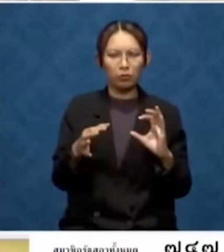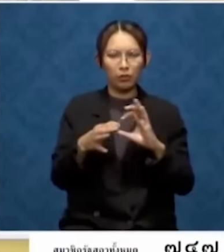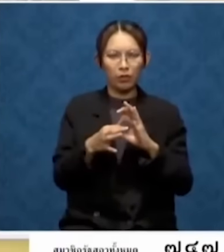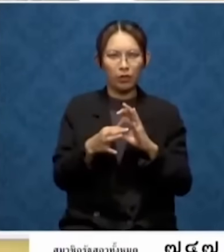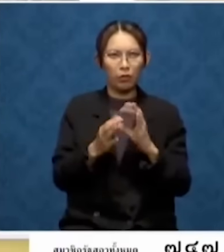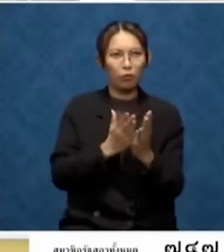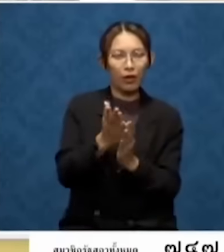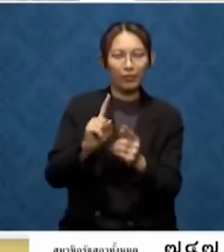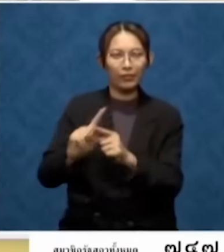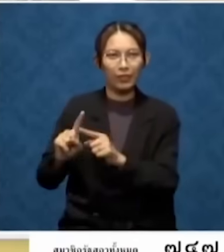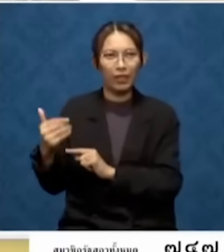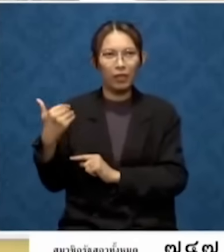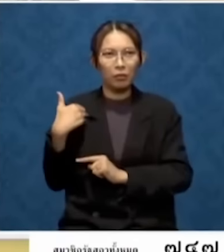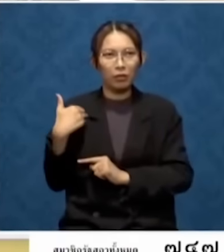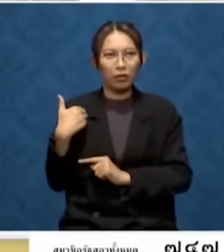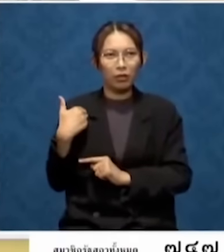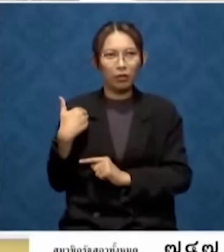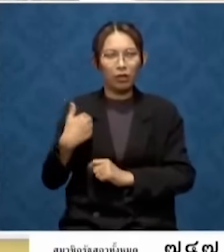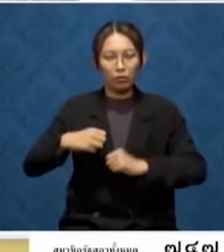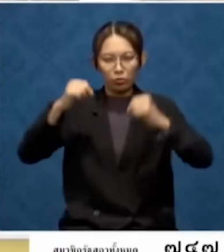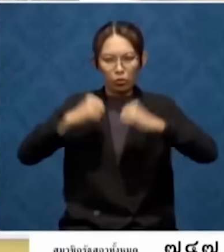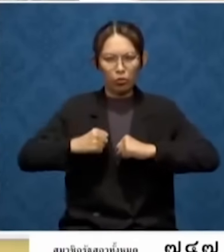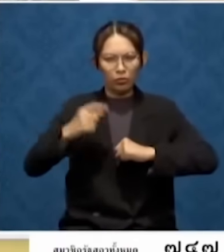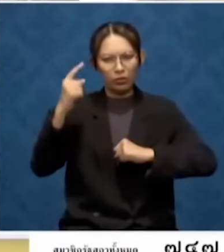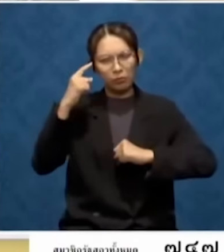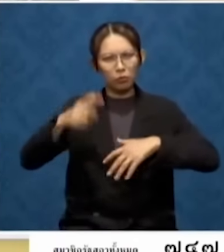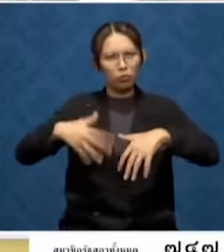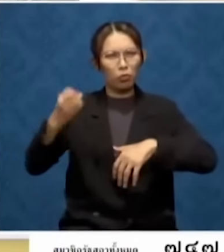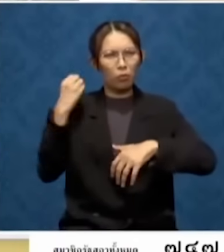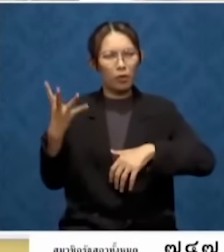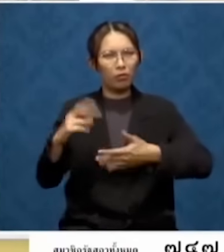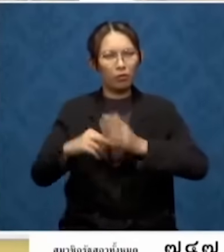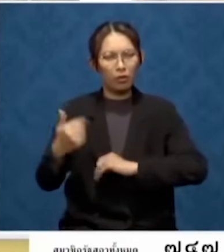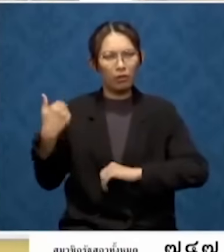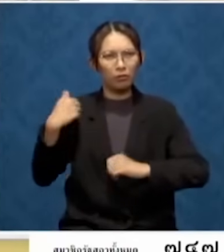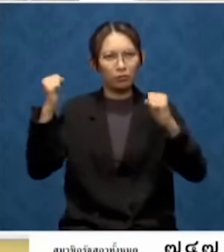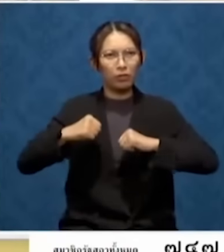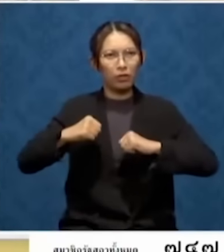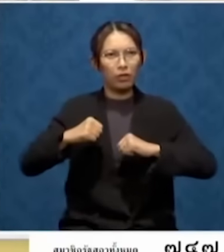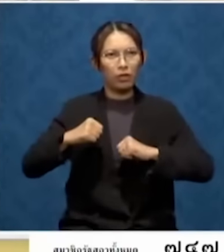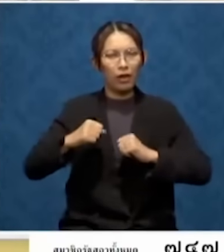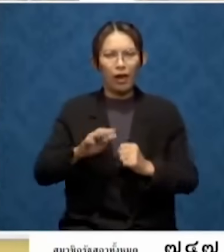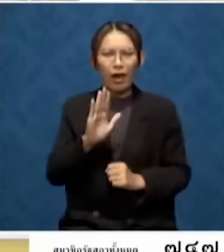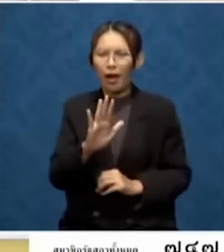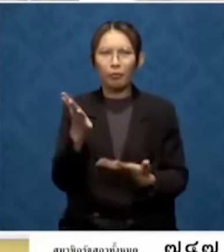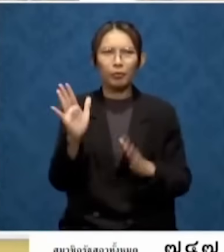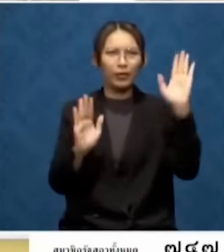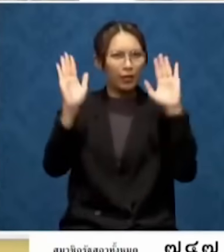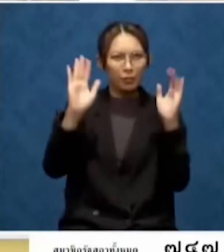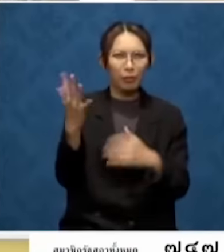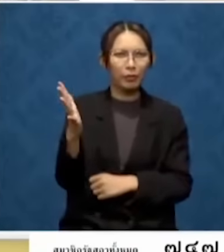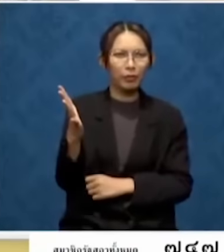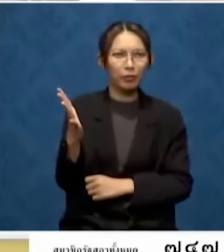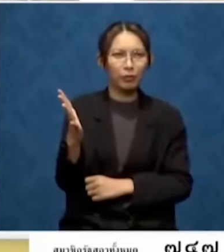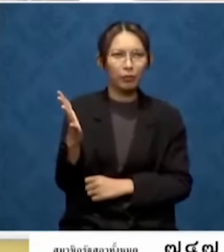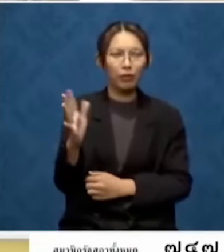และเป็นเรื่องที่มีการตกลงโดยเสียงข้างมากและท่านประธานไม่ได้โต้แย้งเลยความจริงเรื่องนี้ถ้าเกิดท่านประธ